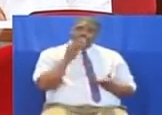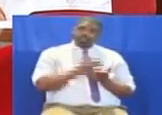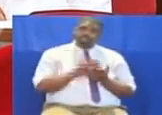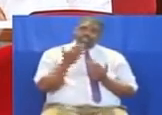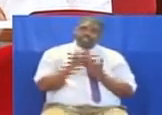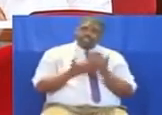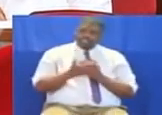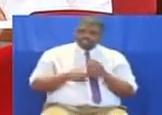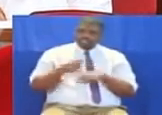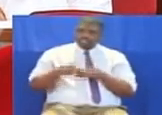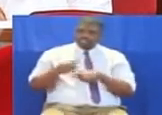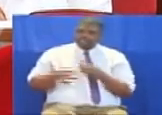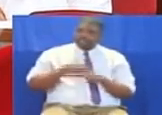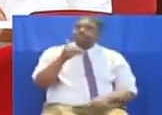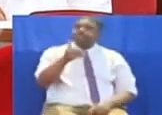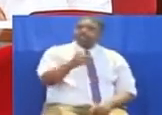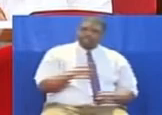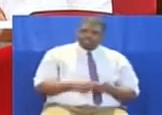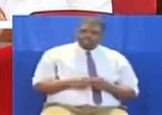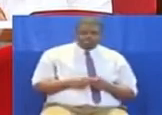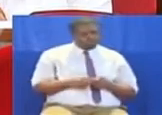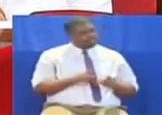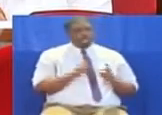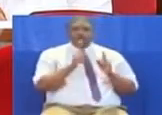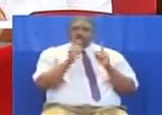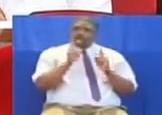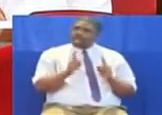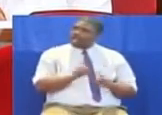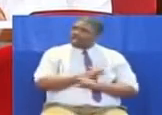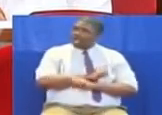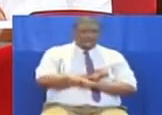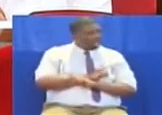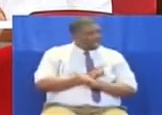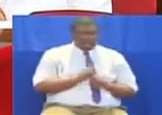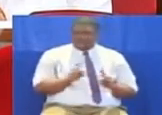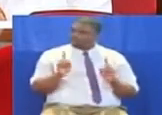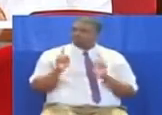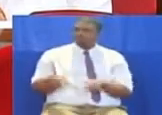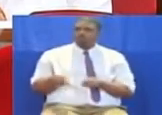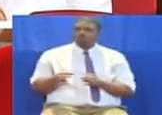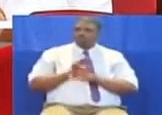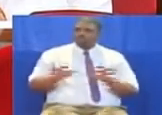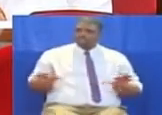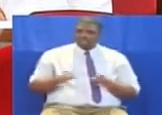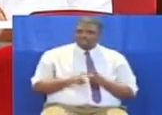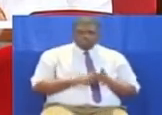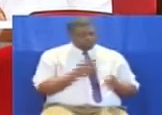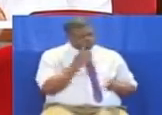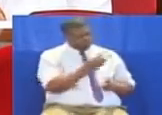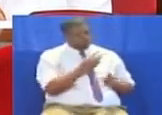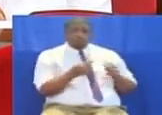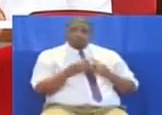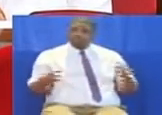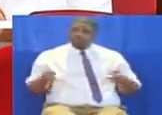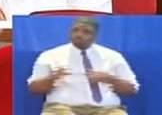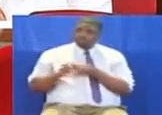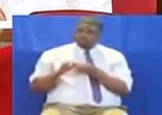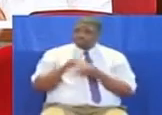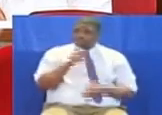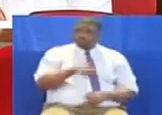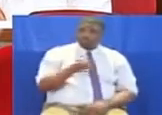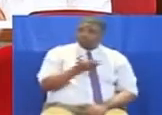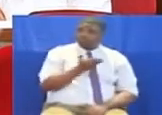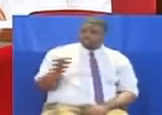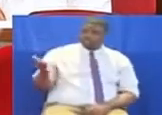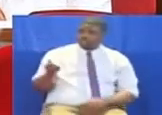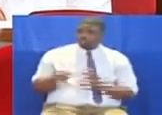inakwenda mbele. Lakini hatupo tayari kuona upinzani unaoshirikiana na hao watu wengineo